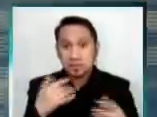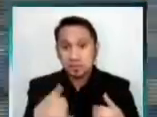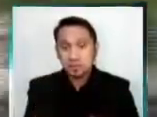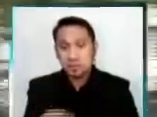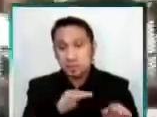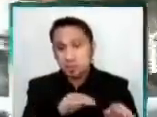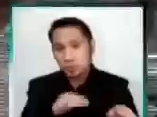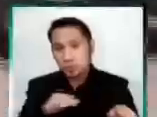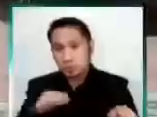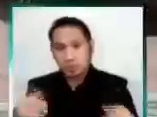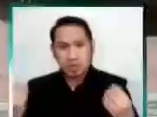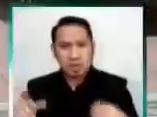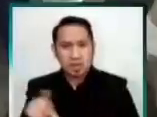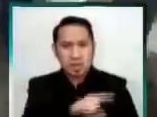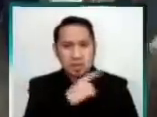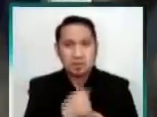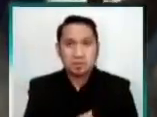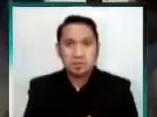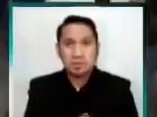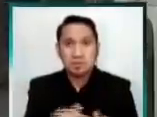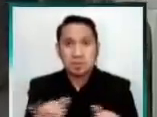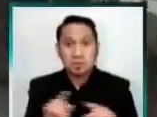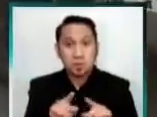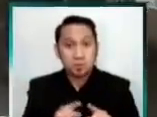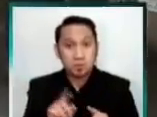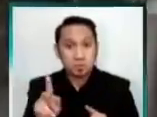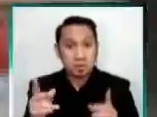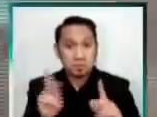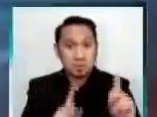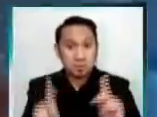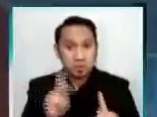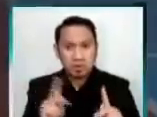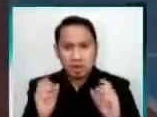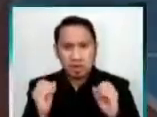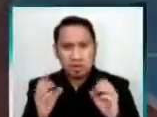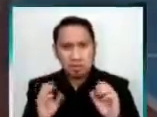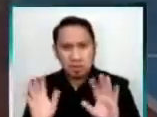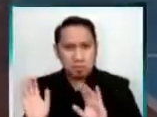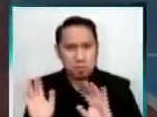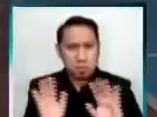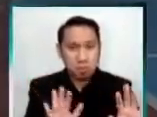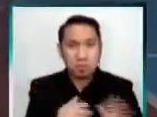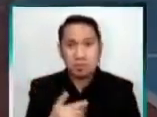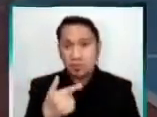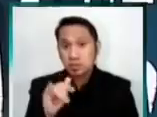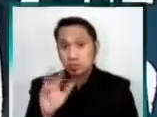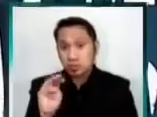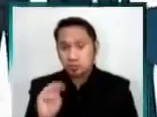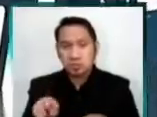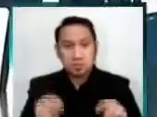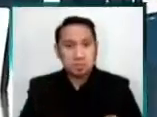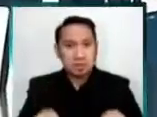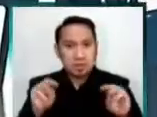sasakyan. Sa pamantasan ng Marikina, dinagsa rin ng libreng RT-PCR test. Sa gym ng Marikina Heights, 84